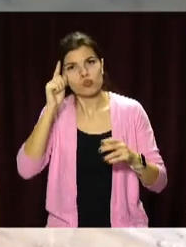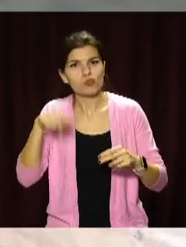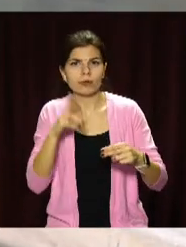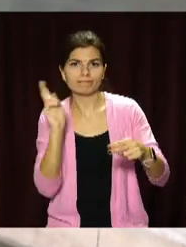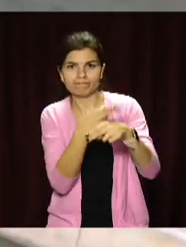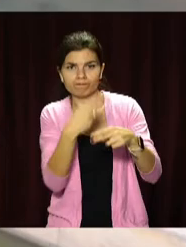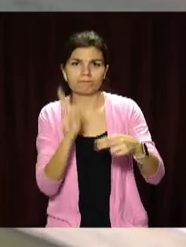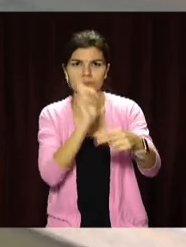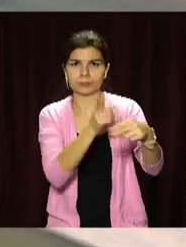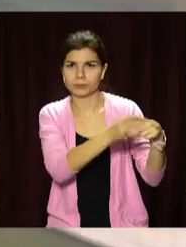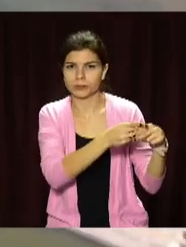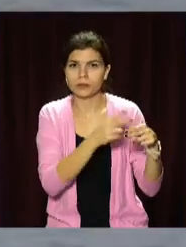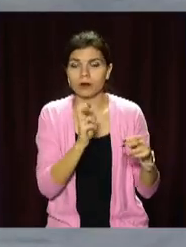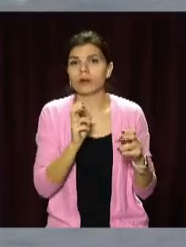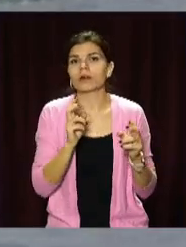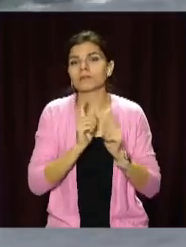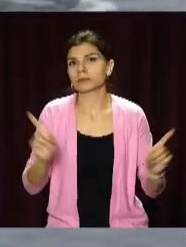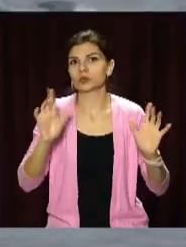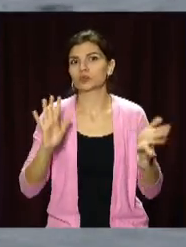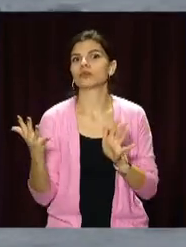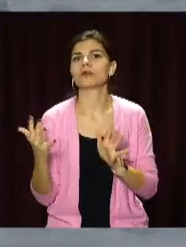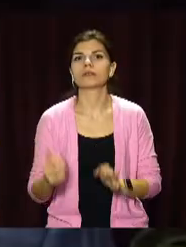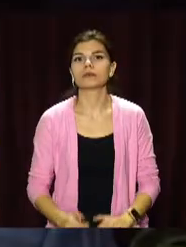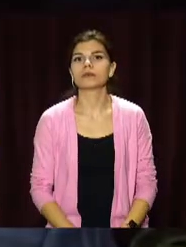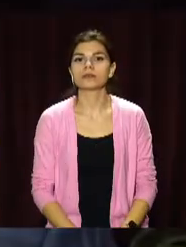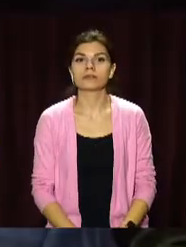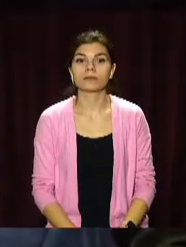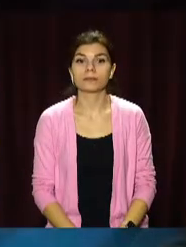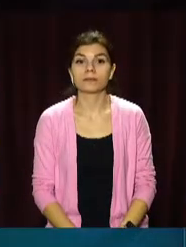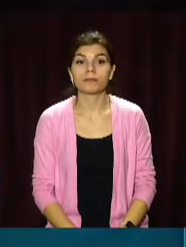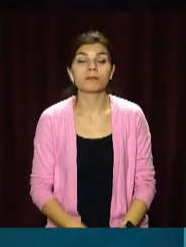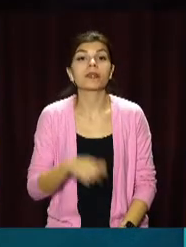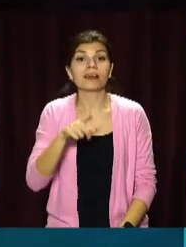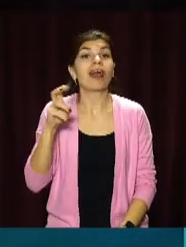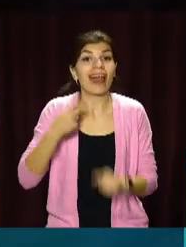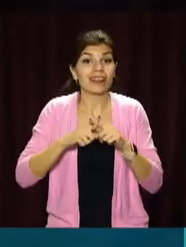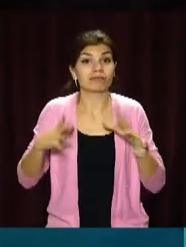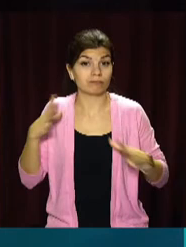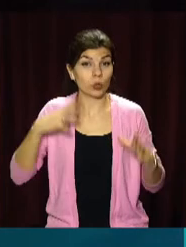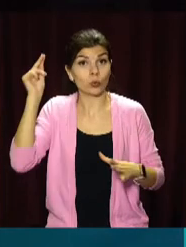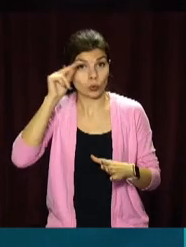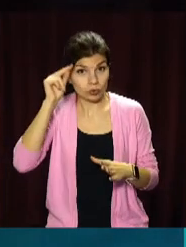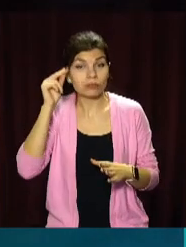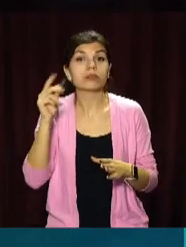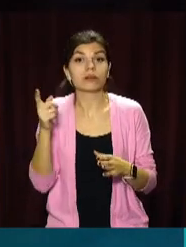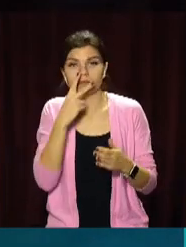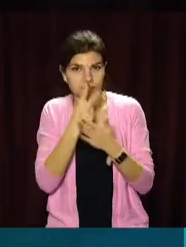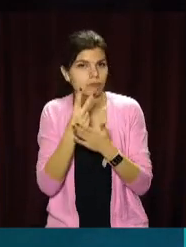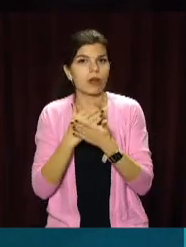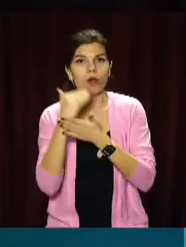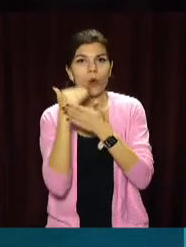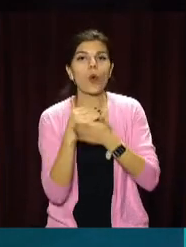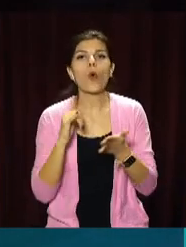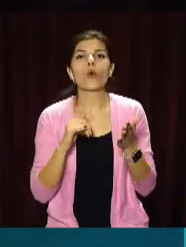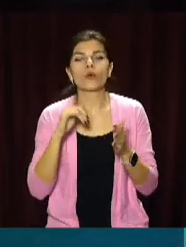відомств у надзвичайних ситуаціях. За підсумками навчань, координаційна група відзначила належний рівень підготовки